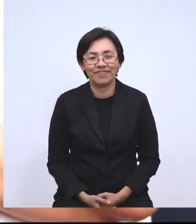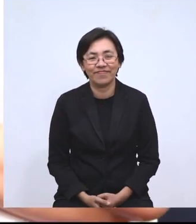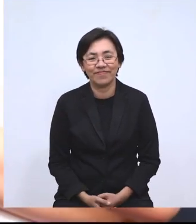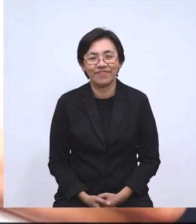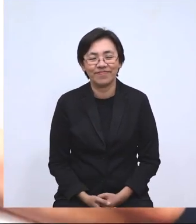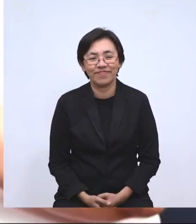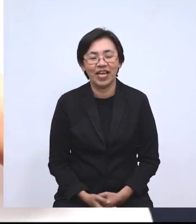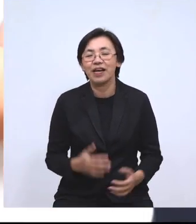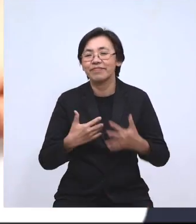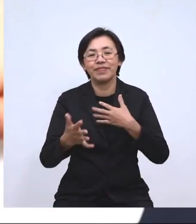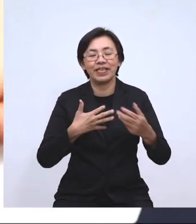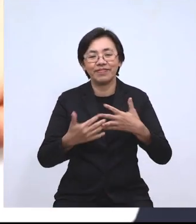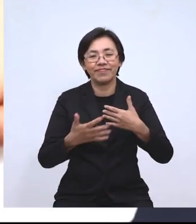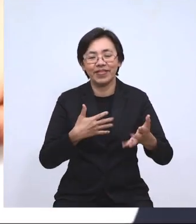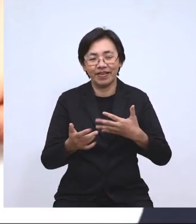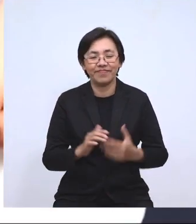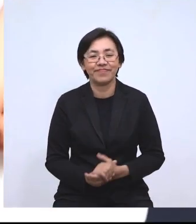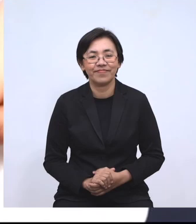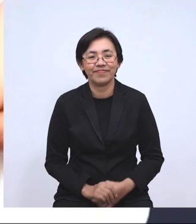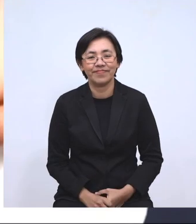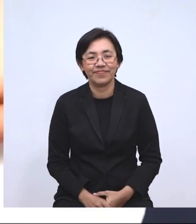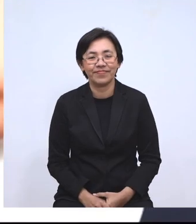ไม่ ติ ดไกลไป